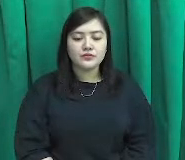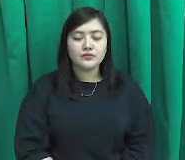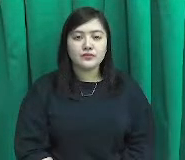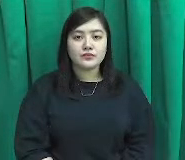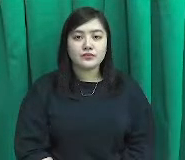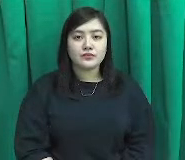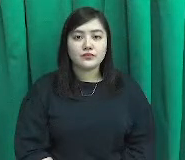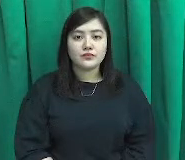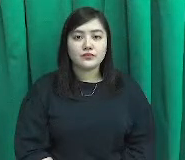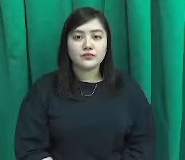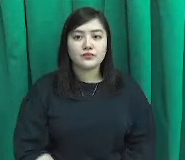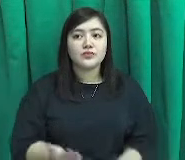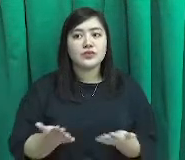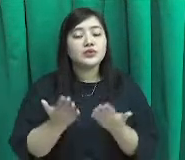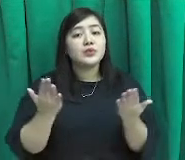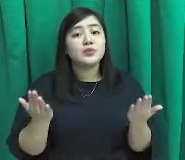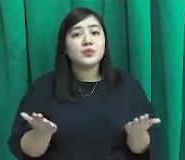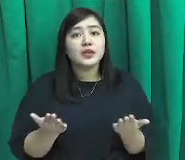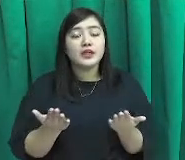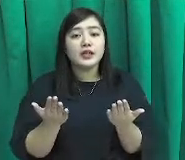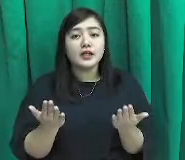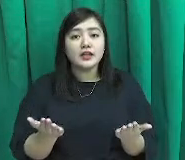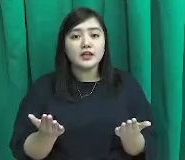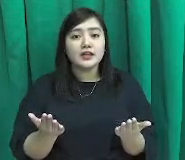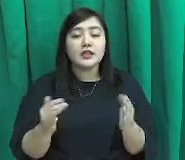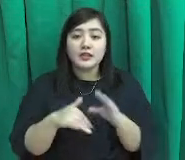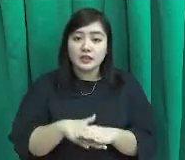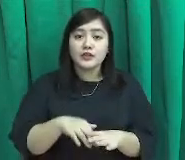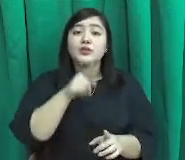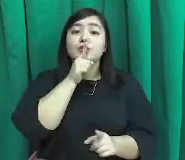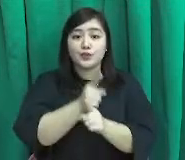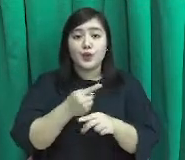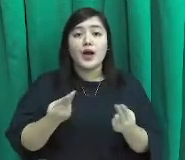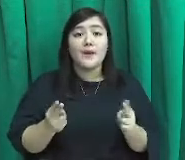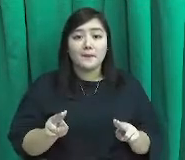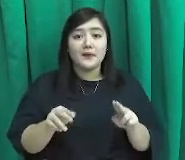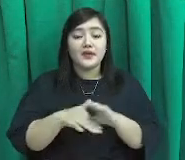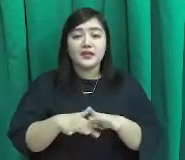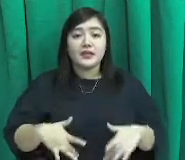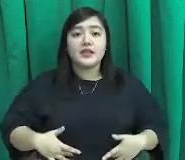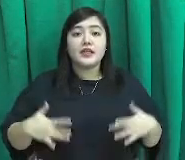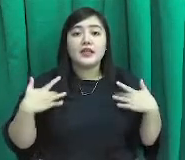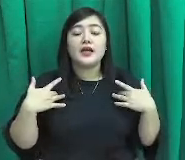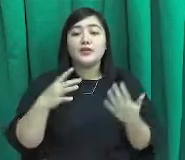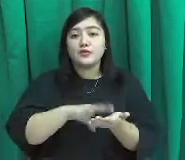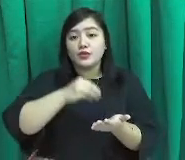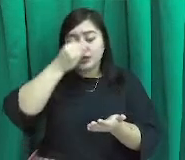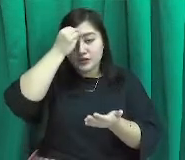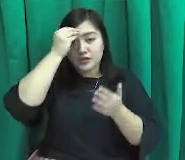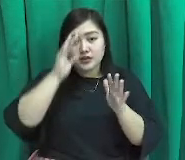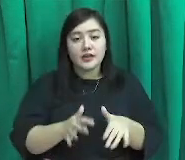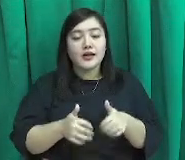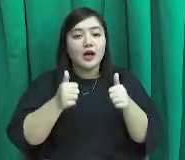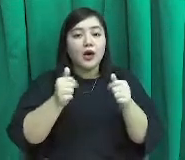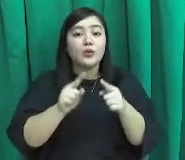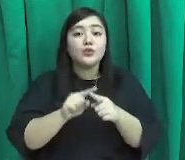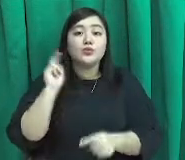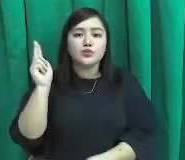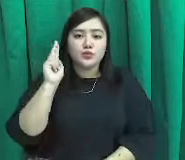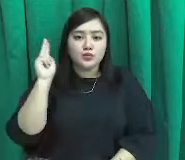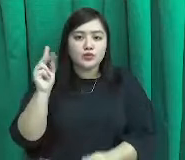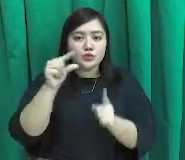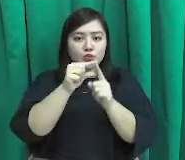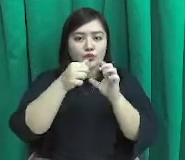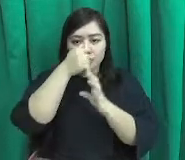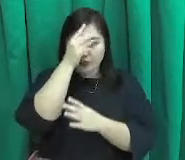na kung saan, no? Kung saan ay sa realidad ng buhay ay matututo tayo kung paano natin gagamitin ang salita ng Diyos. Kaya nga